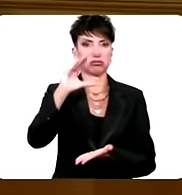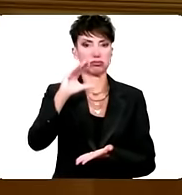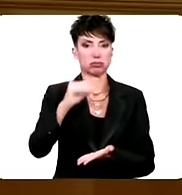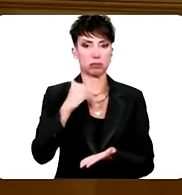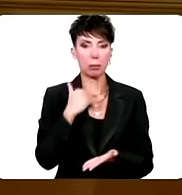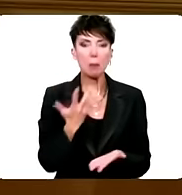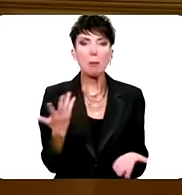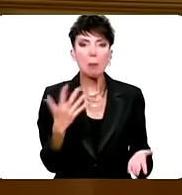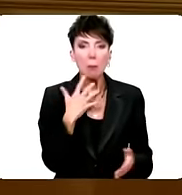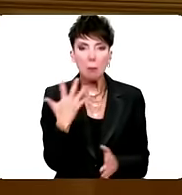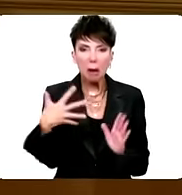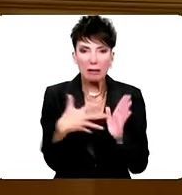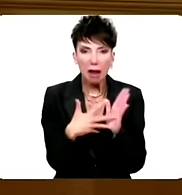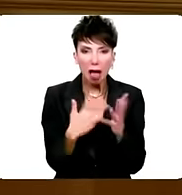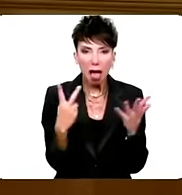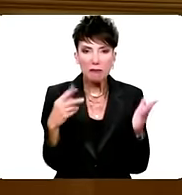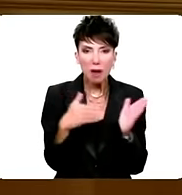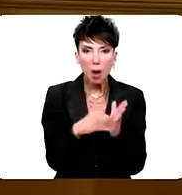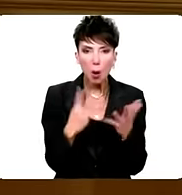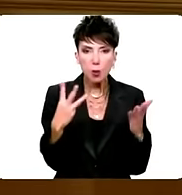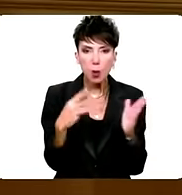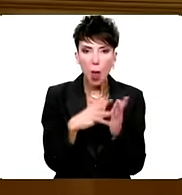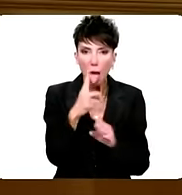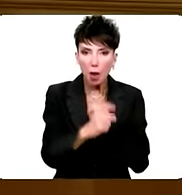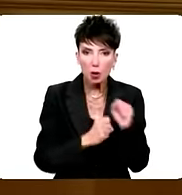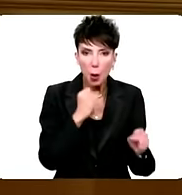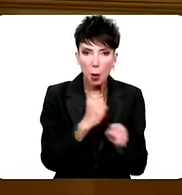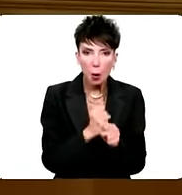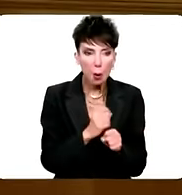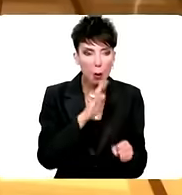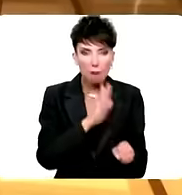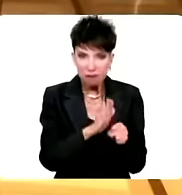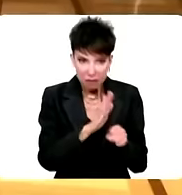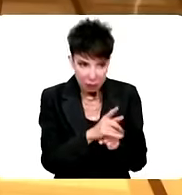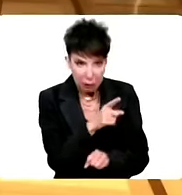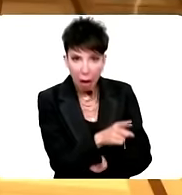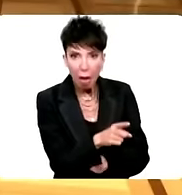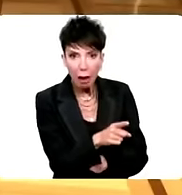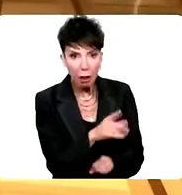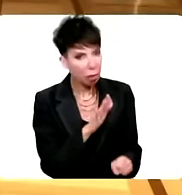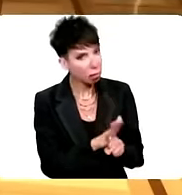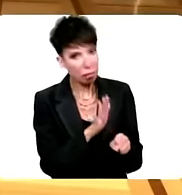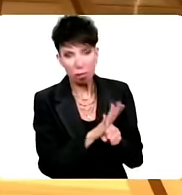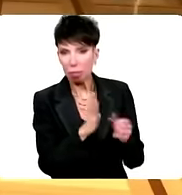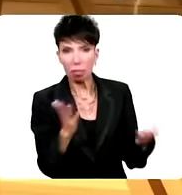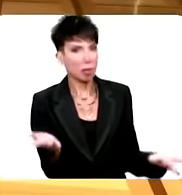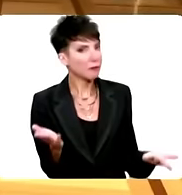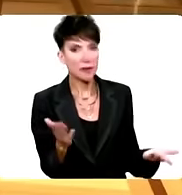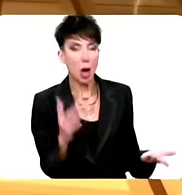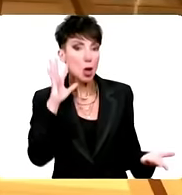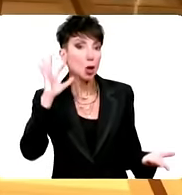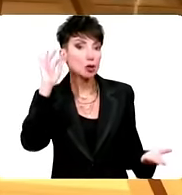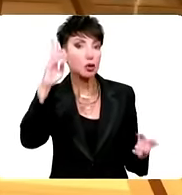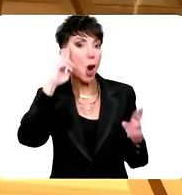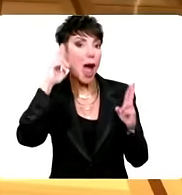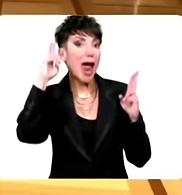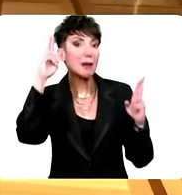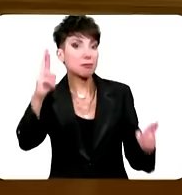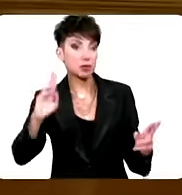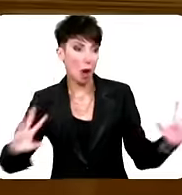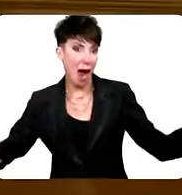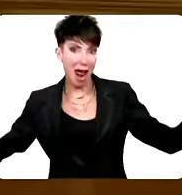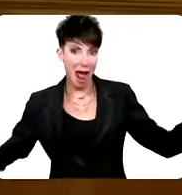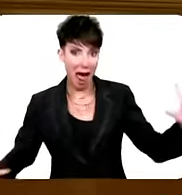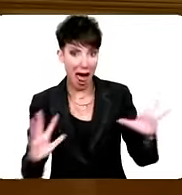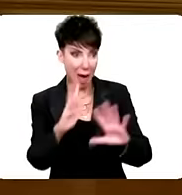7 χιλιάδες ή 8 χιλιάδες ευρώ εισόδημα τελικά το χρόνο. Αυτή είναι η προσδοκία μιας ανάπτυξης,